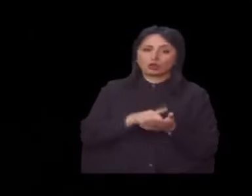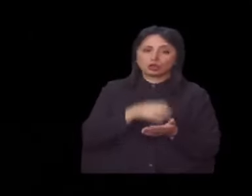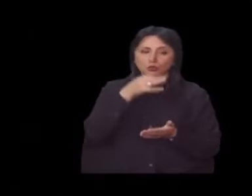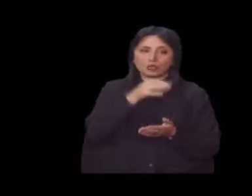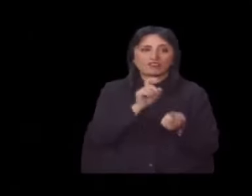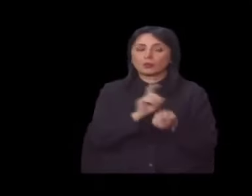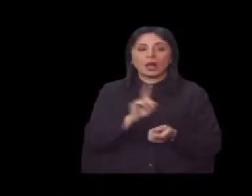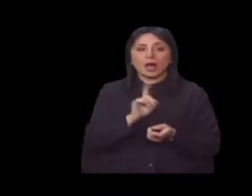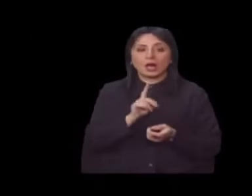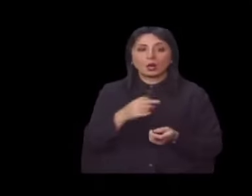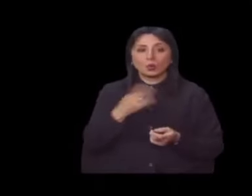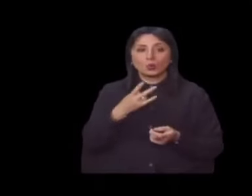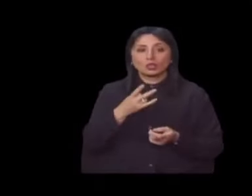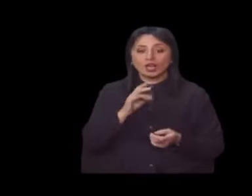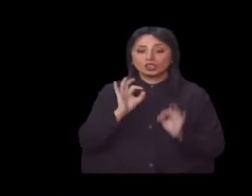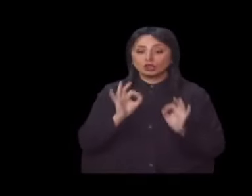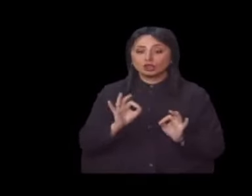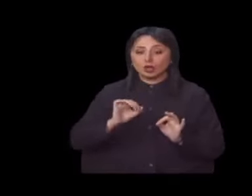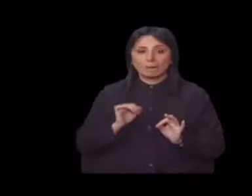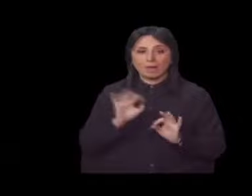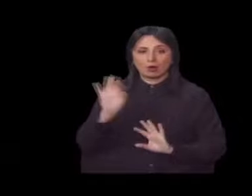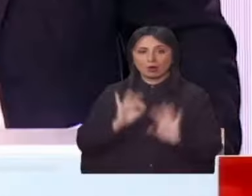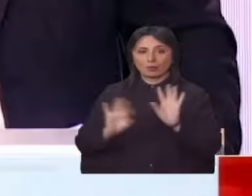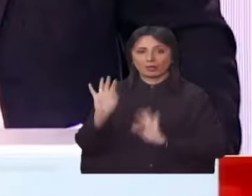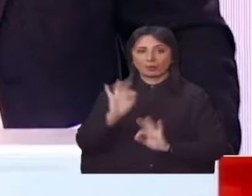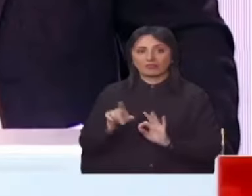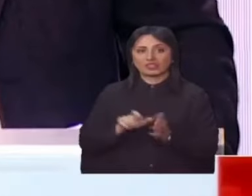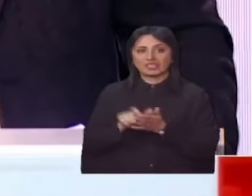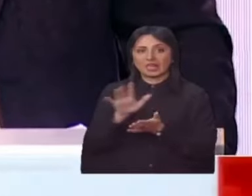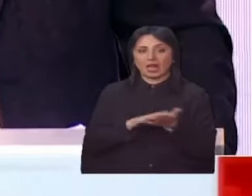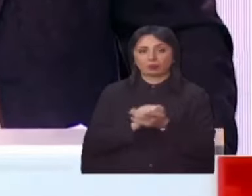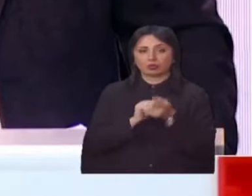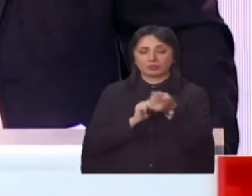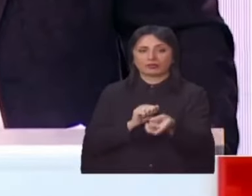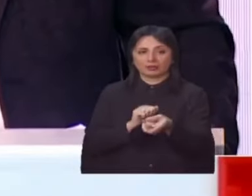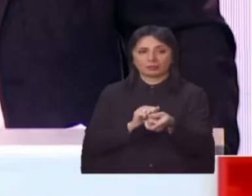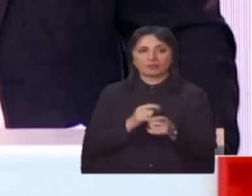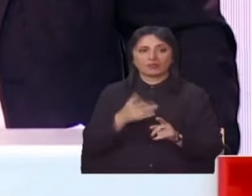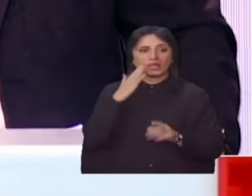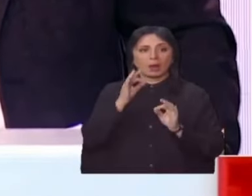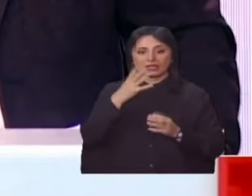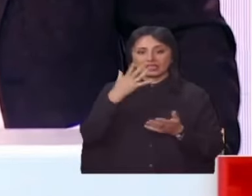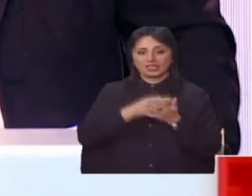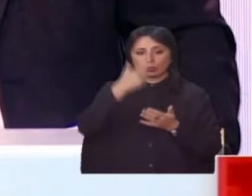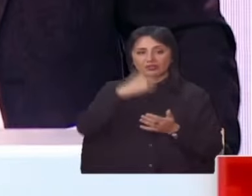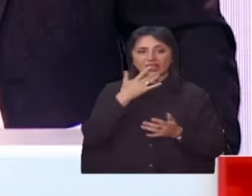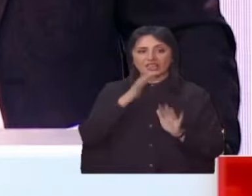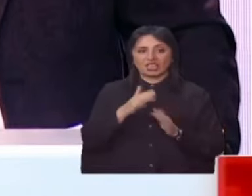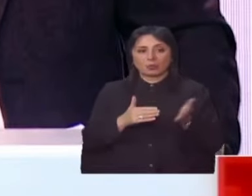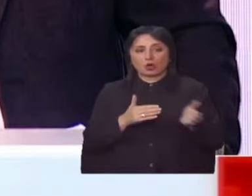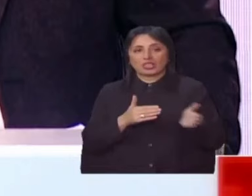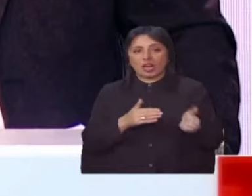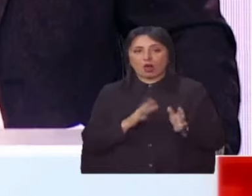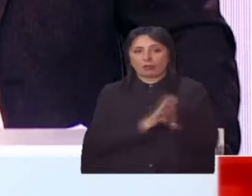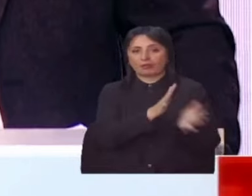ვეჩხუბებით, არამედ იმაზე, რომ გვყავს ძლიერი მეგობრები და აი ამ გზას აფუჭებ თქვენ ახლა და ამართლებს საკუთარ თავს ნაციონალურ მოძრაობით. არადა